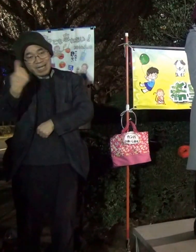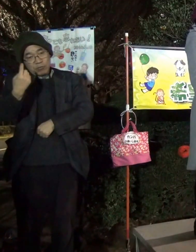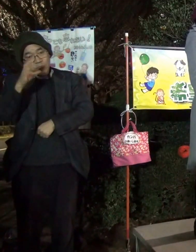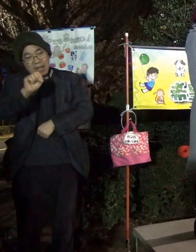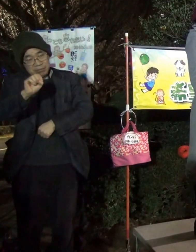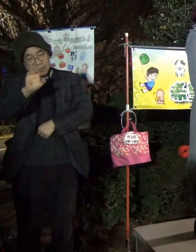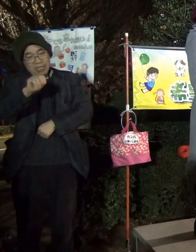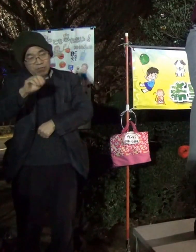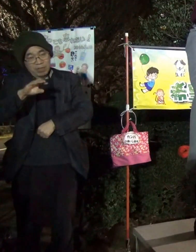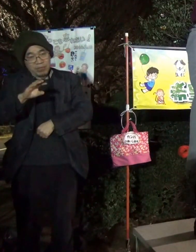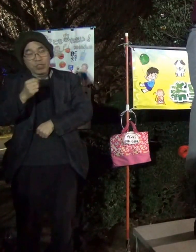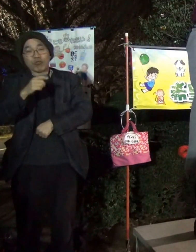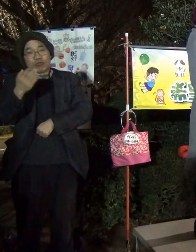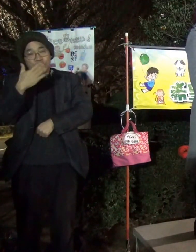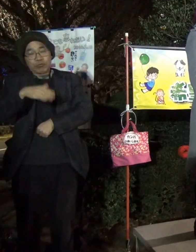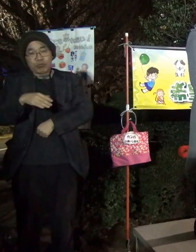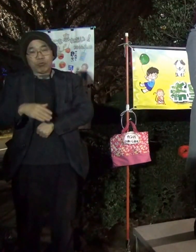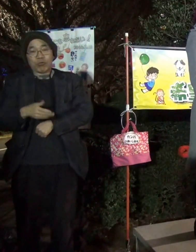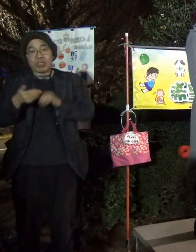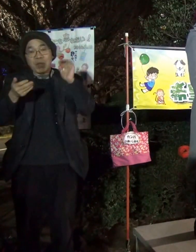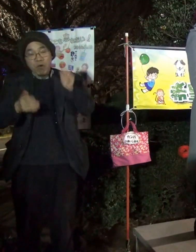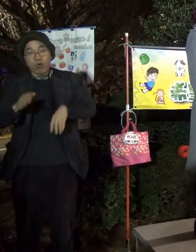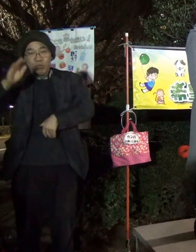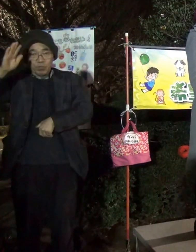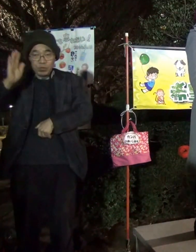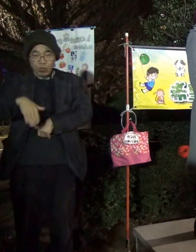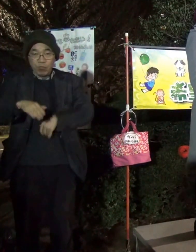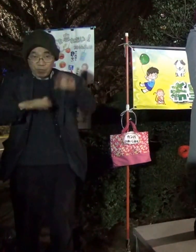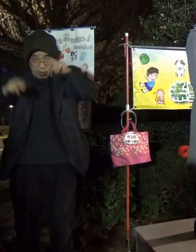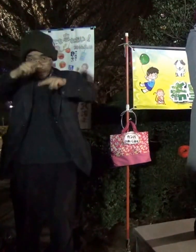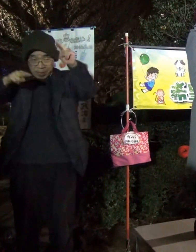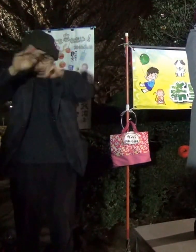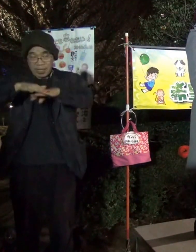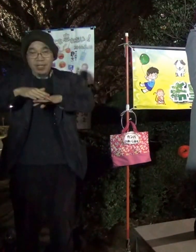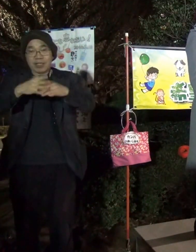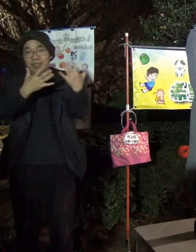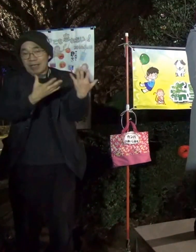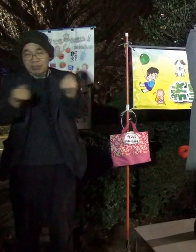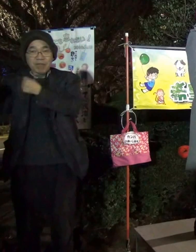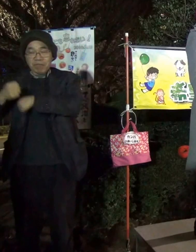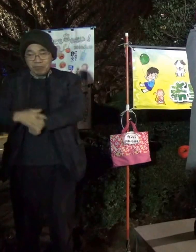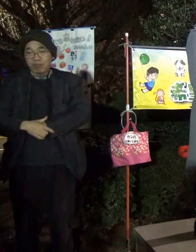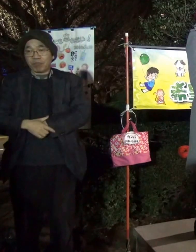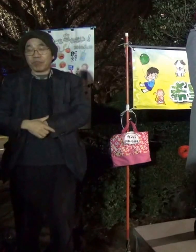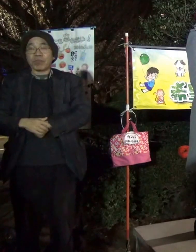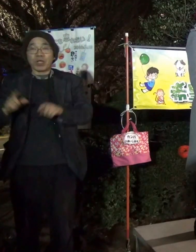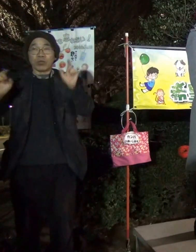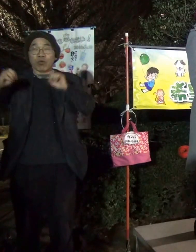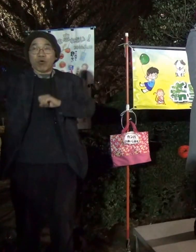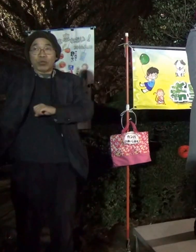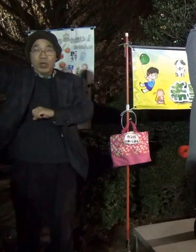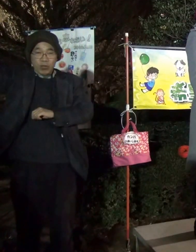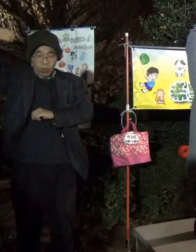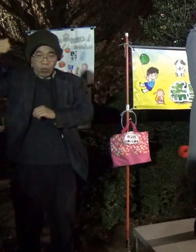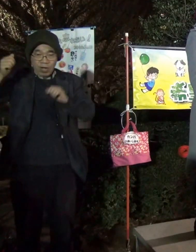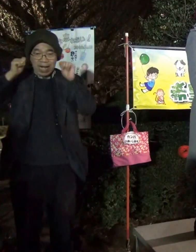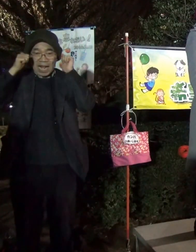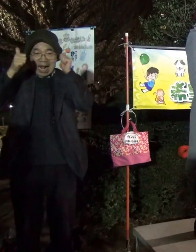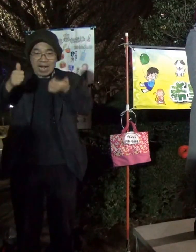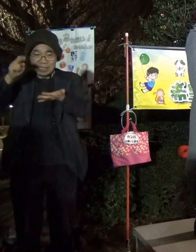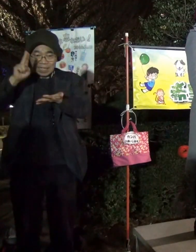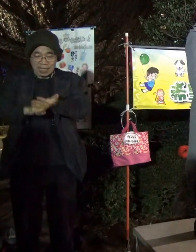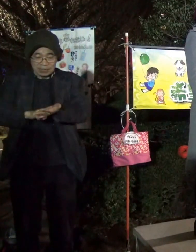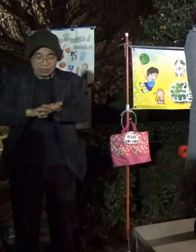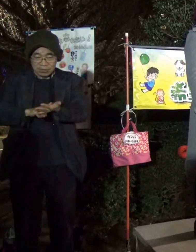なきゃダメだって判断が出た限りはね、で東電は何て言ってるかっていうとね、今後は判決内容を精